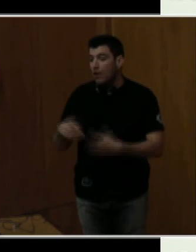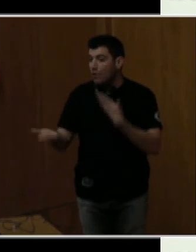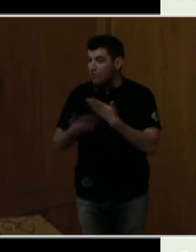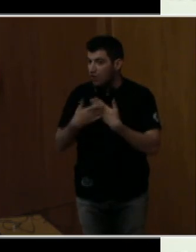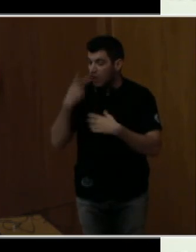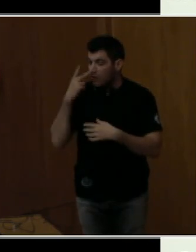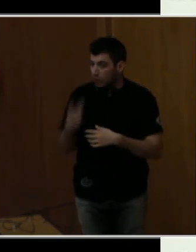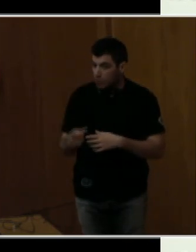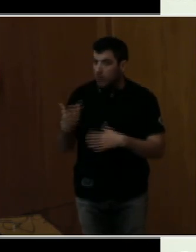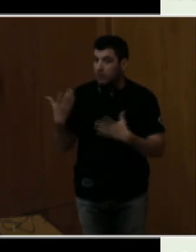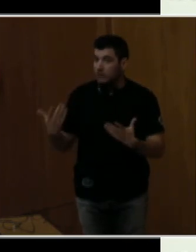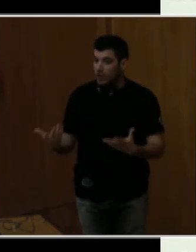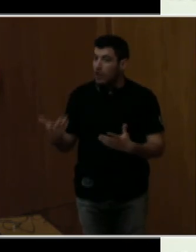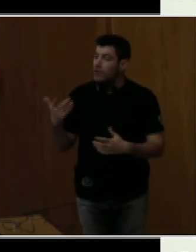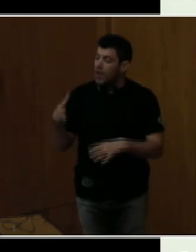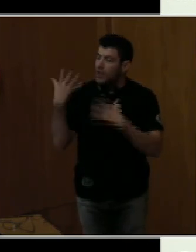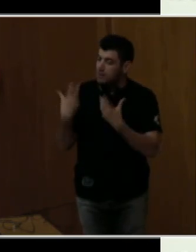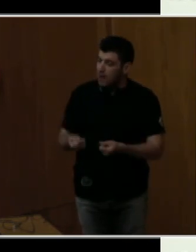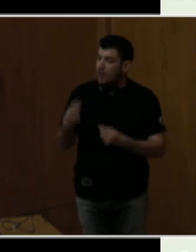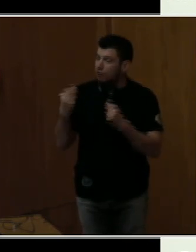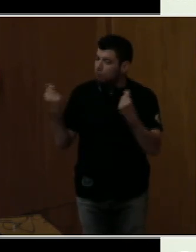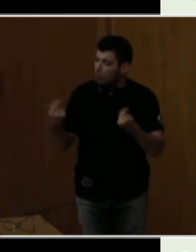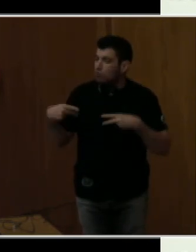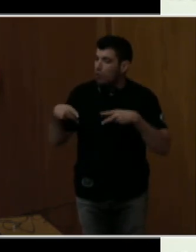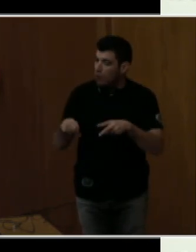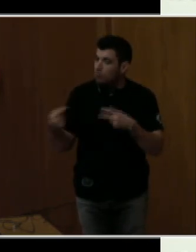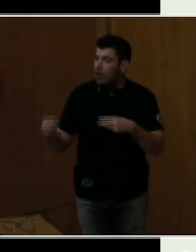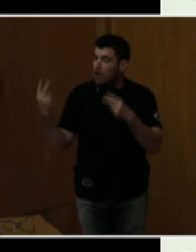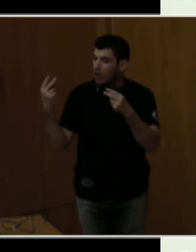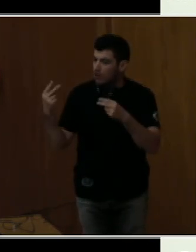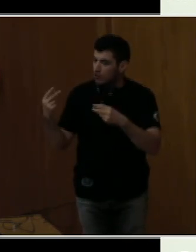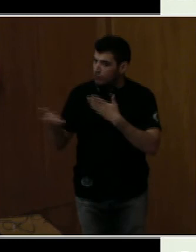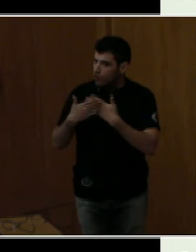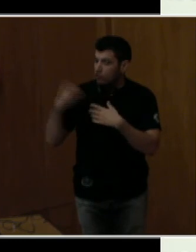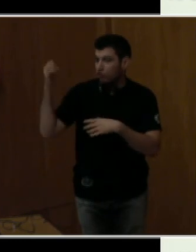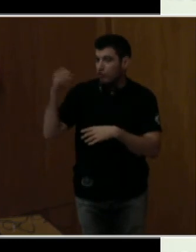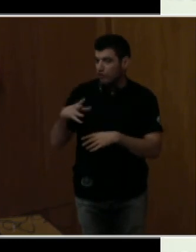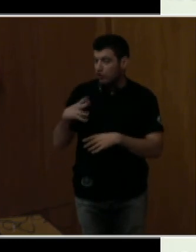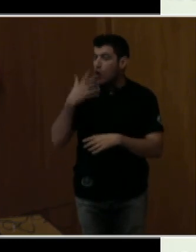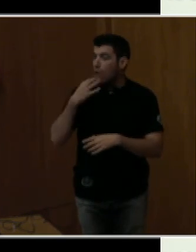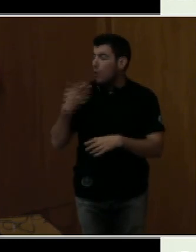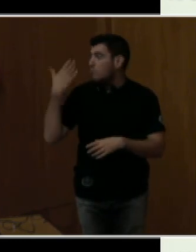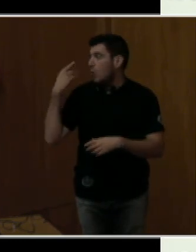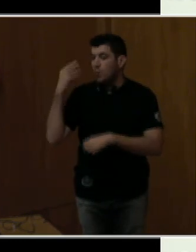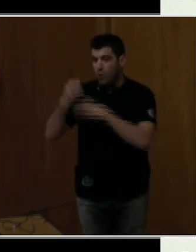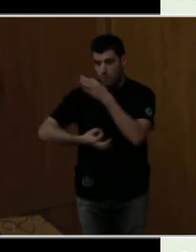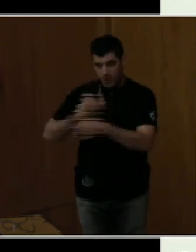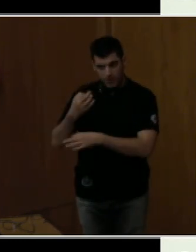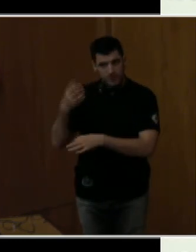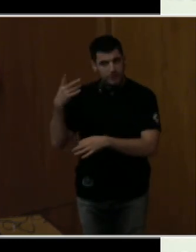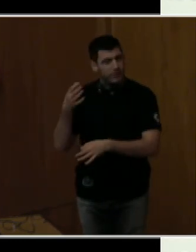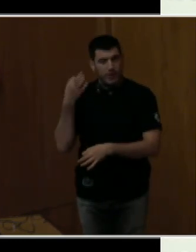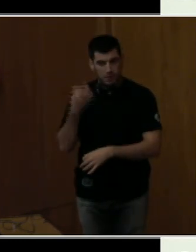δούμε ότι ναι, μπορεί να υπάρχει κάποιος δρόμος να λύσουμε το πρόβλημα της μνήμης με φως. Γιατί όπως είπαν οι προηγούμενοι συνομιλητές,